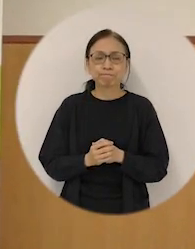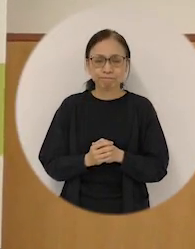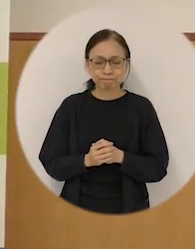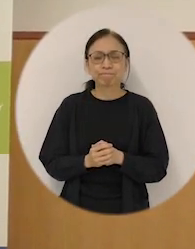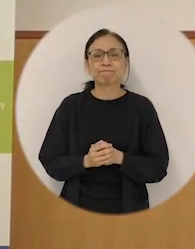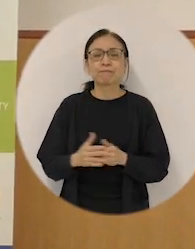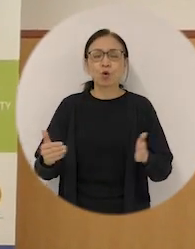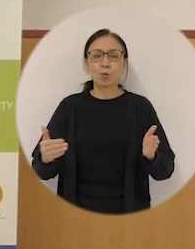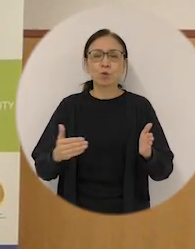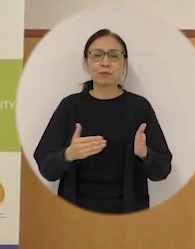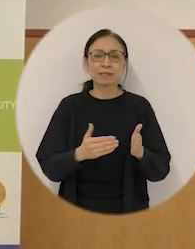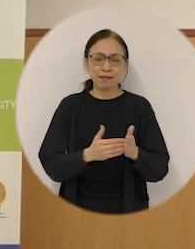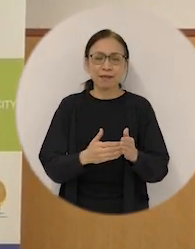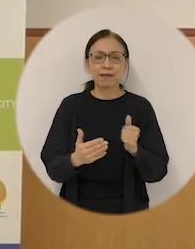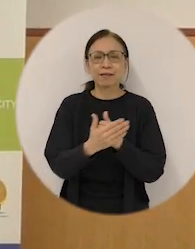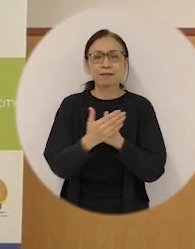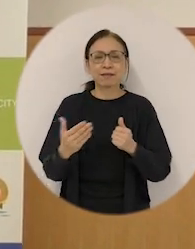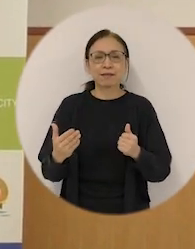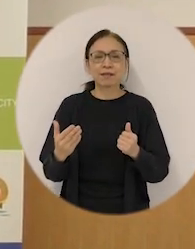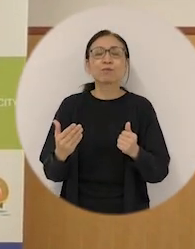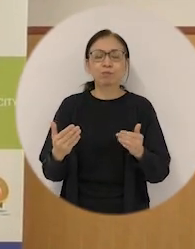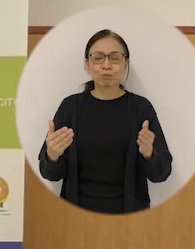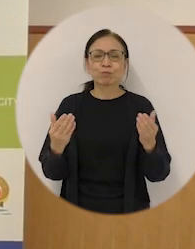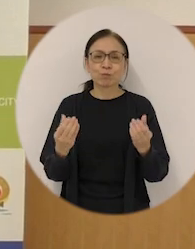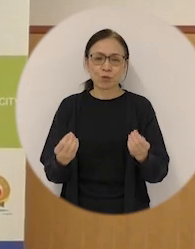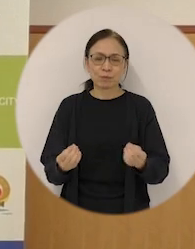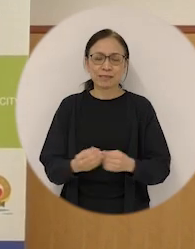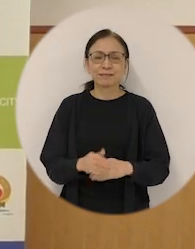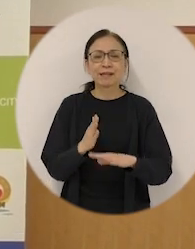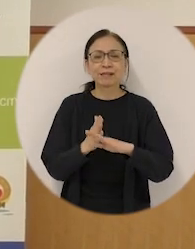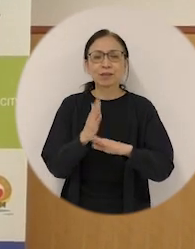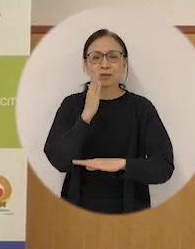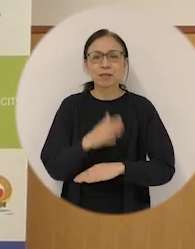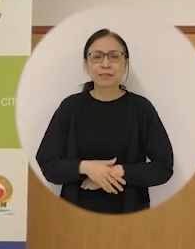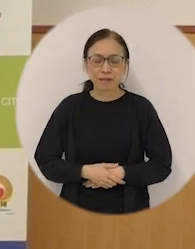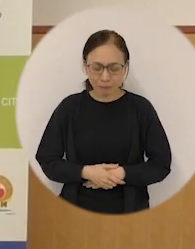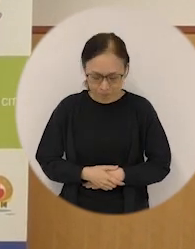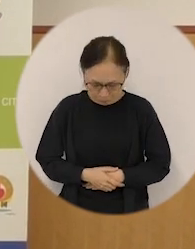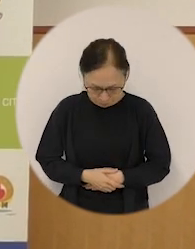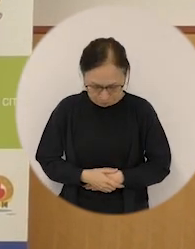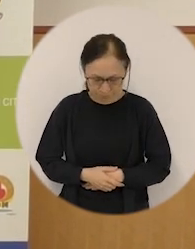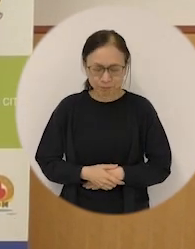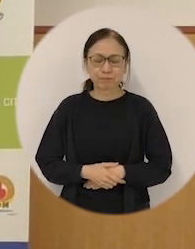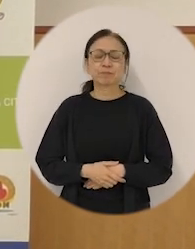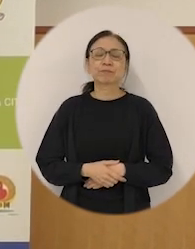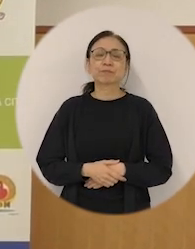それでは以上をもちまして記者会見を終了いたします。ありがとうございました。 ありがとうございました。